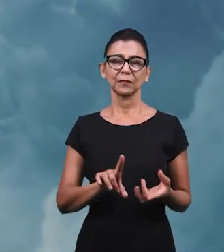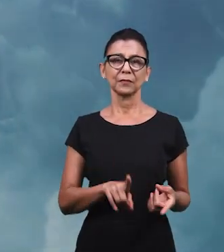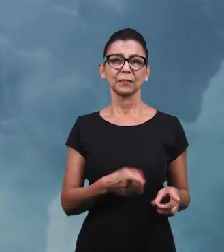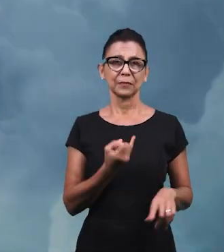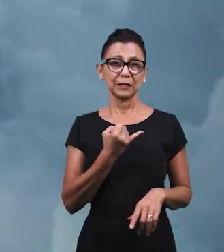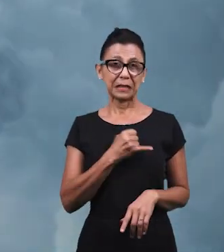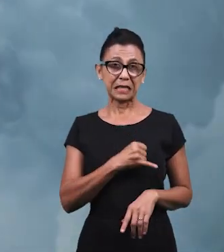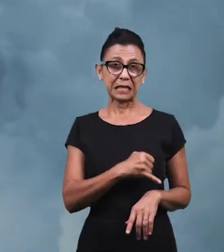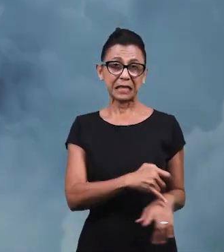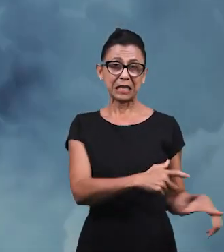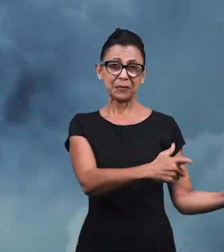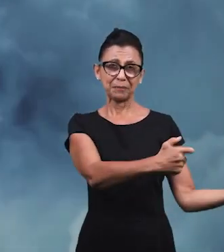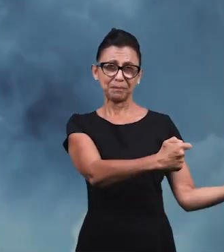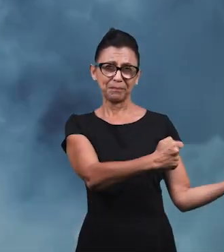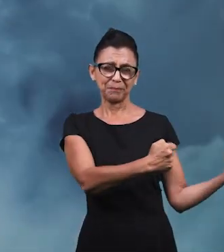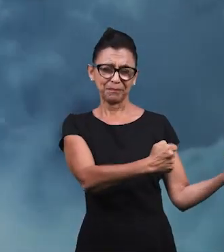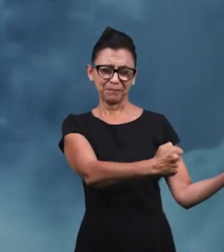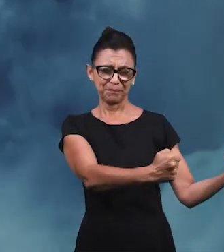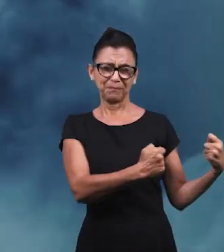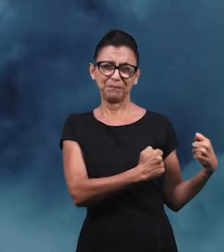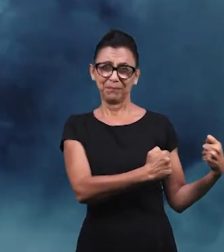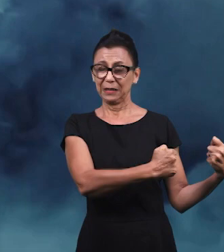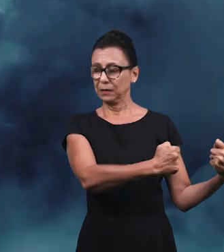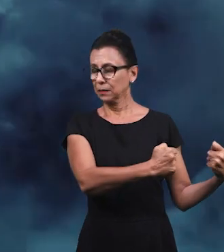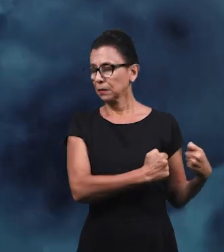Несмотря на то, что ограбил меня